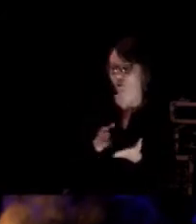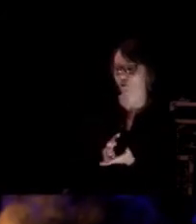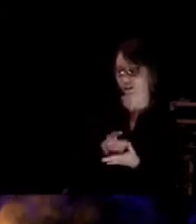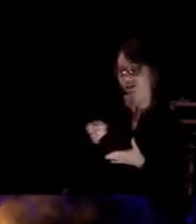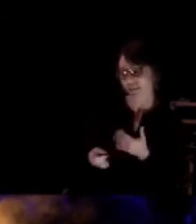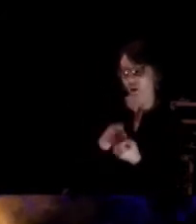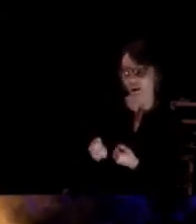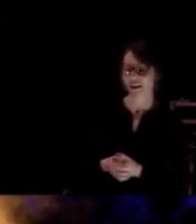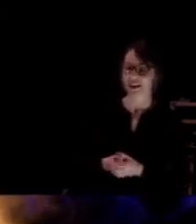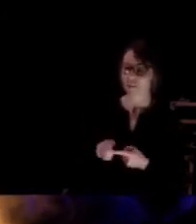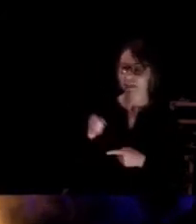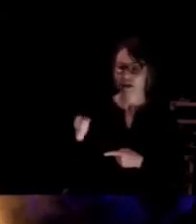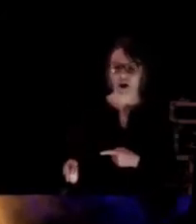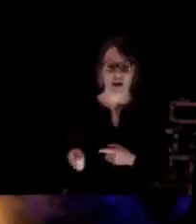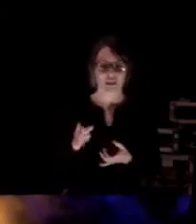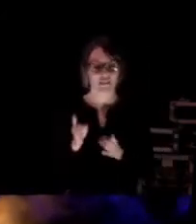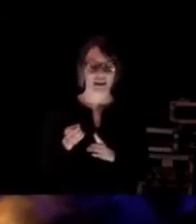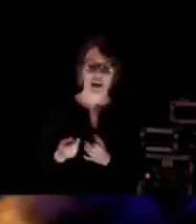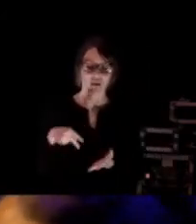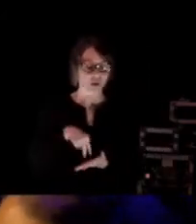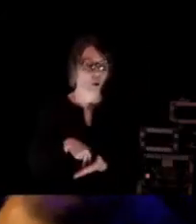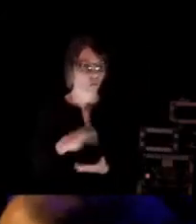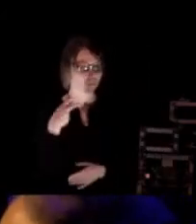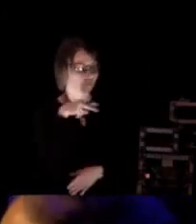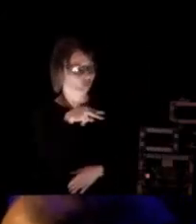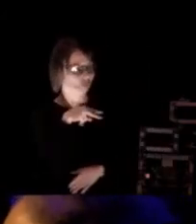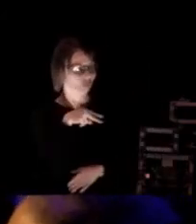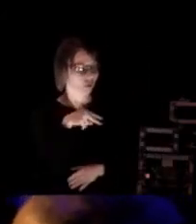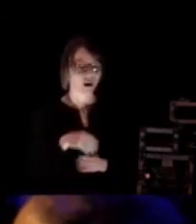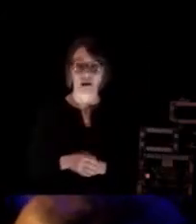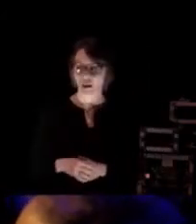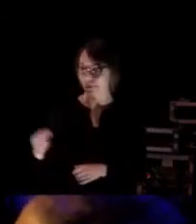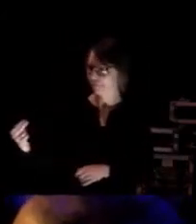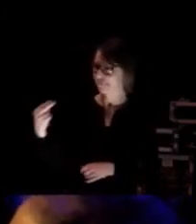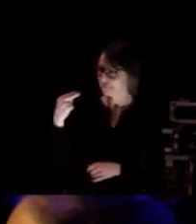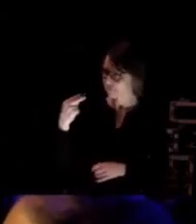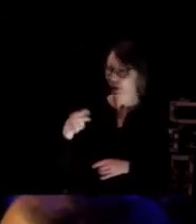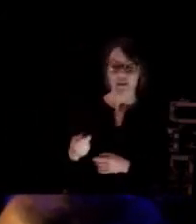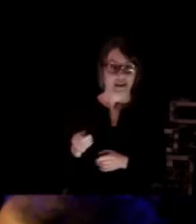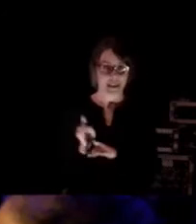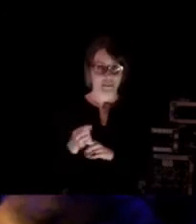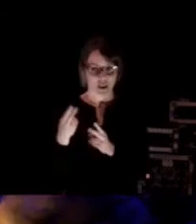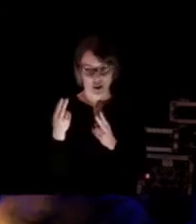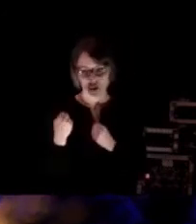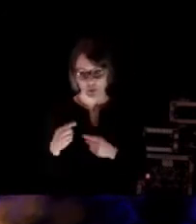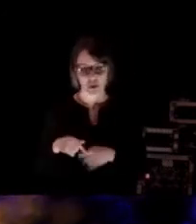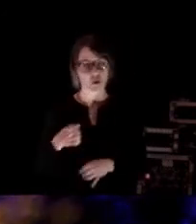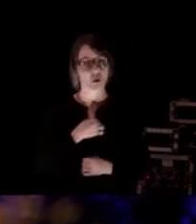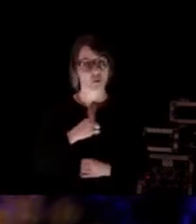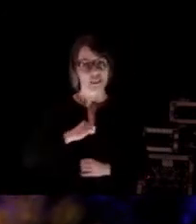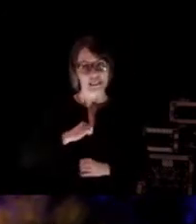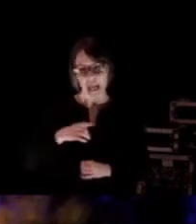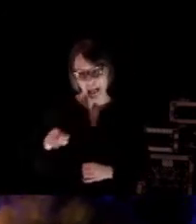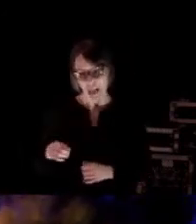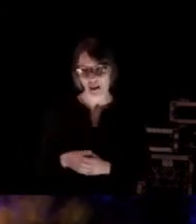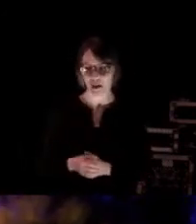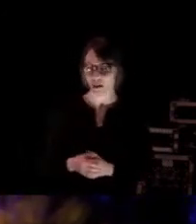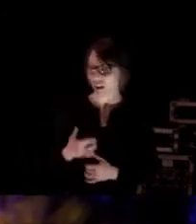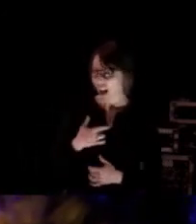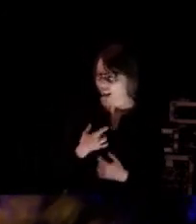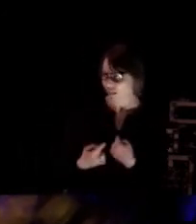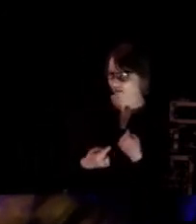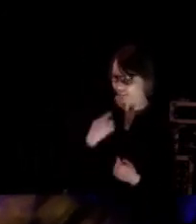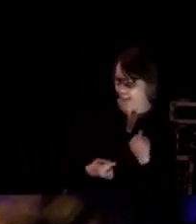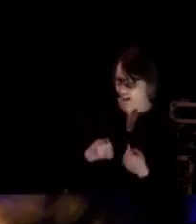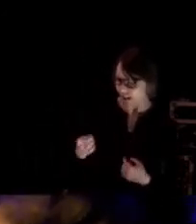da. Men han velger bare å stelle seg opp og så se på meg. Han var fremdeles så ydmyk, men så trygg på seg selv. Det irriterte meg